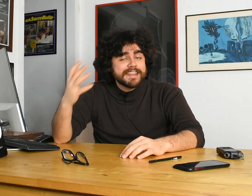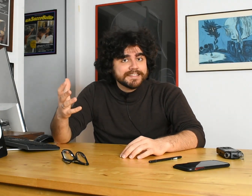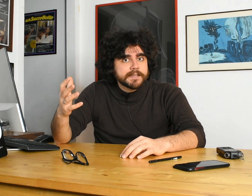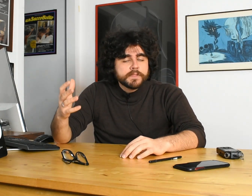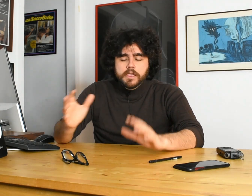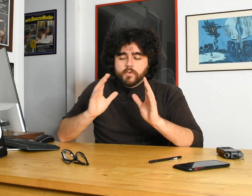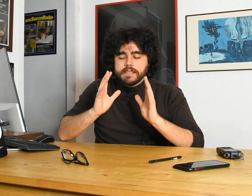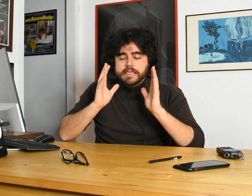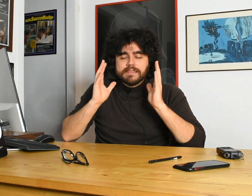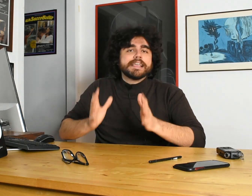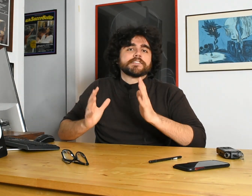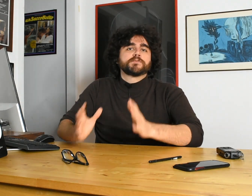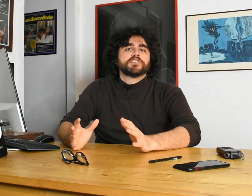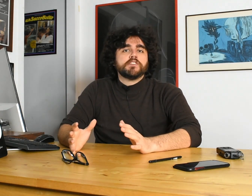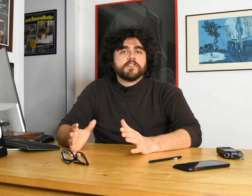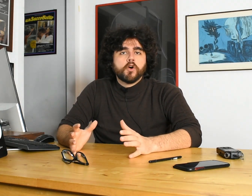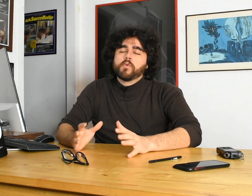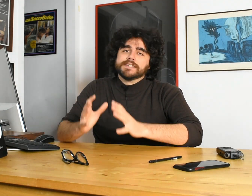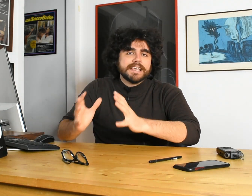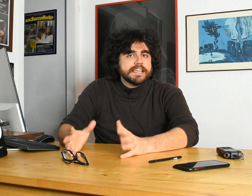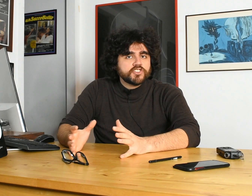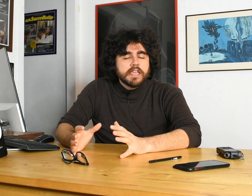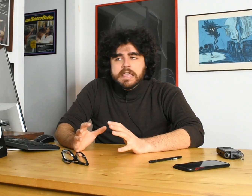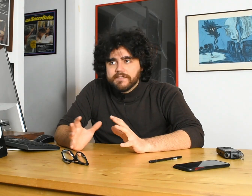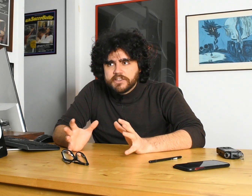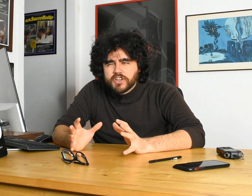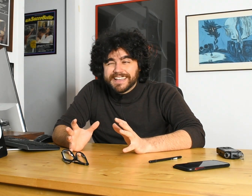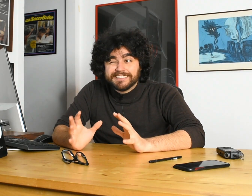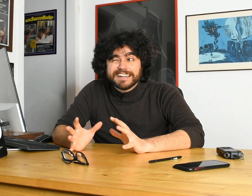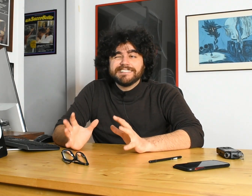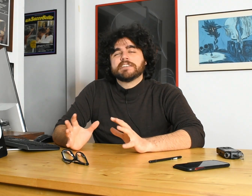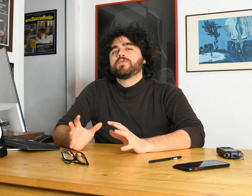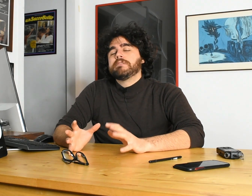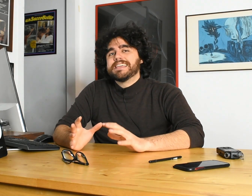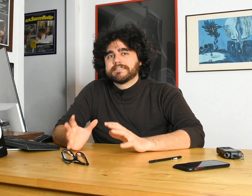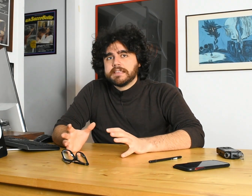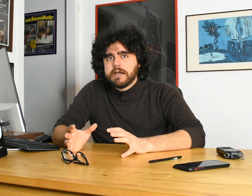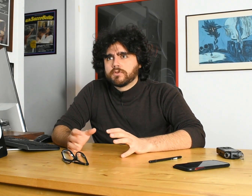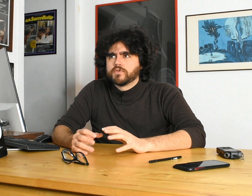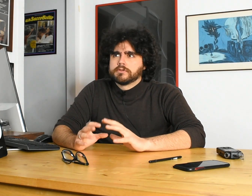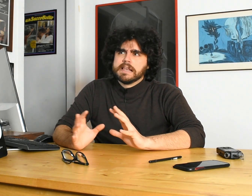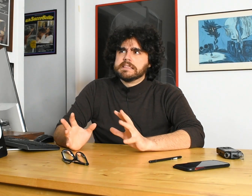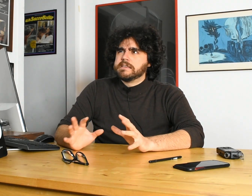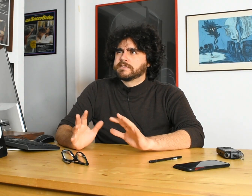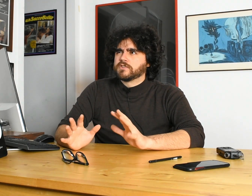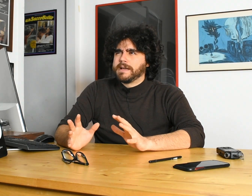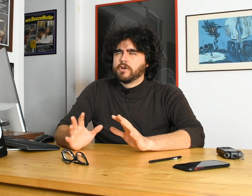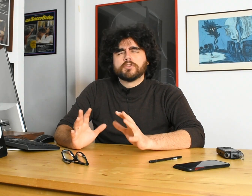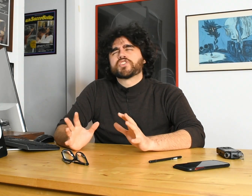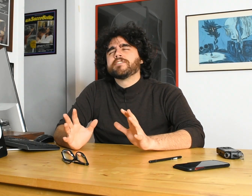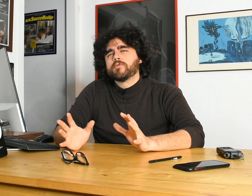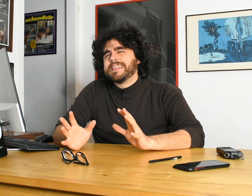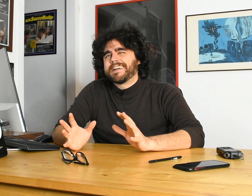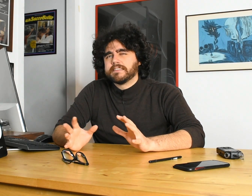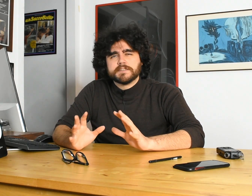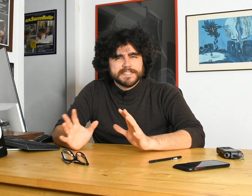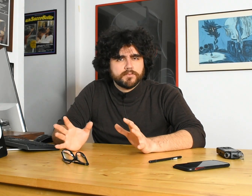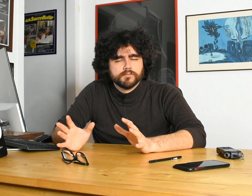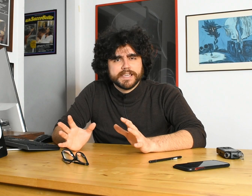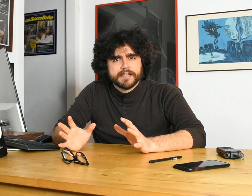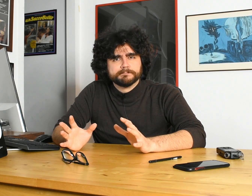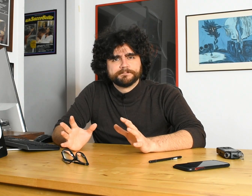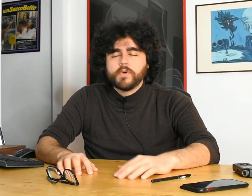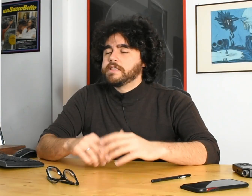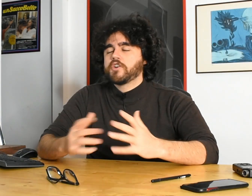di cittadinanza. Quindi, nel caso specifico, questa legge vale circa 32 miliardi di euro su un totale di, se non sbaglio, 800 miliardi di